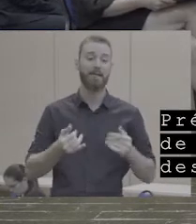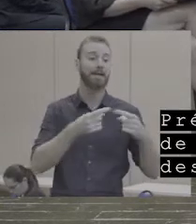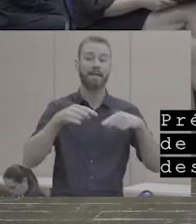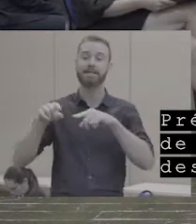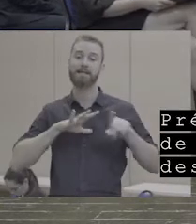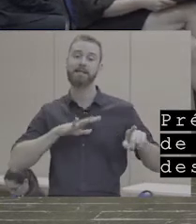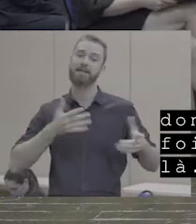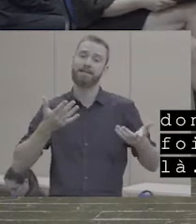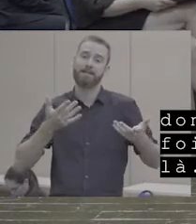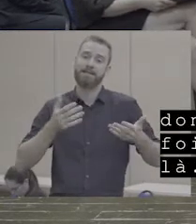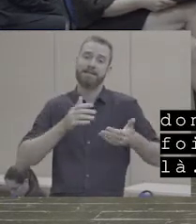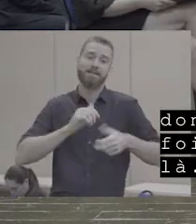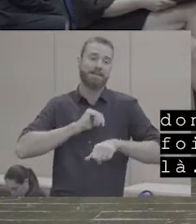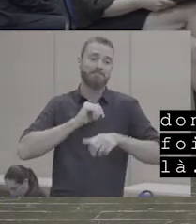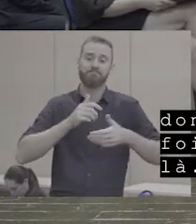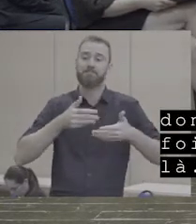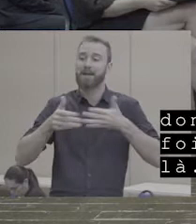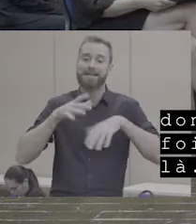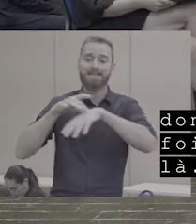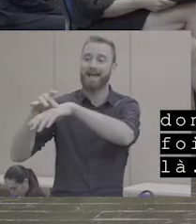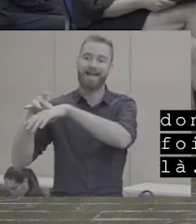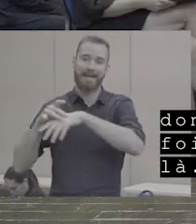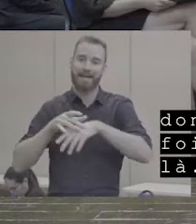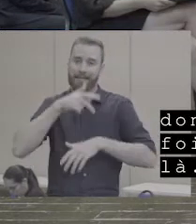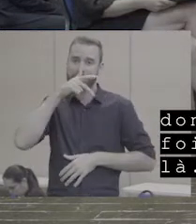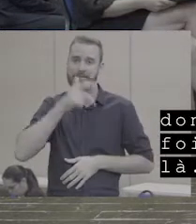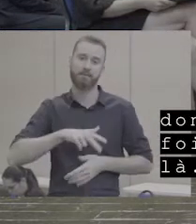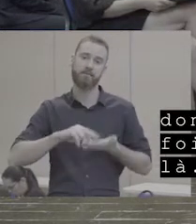rareté des sites publics, donc peu de choix, encore une fois, pour...